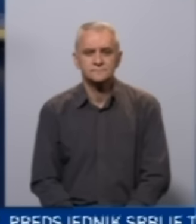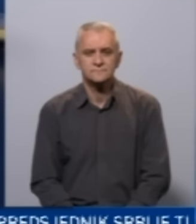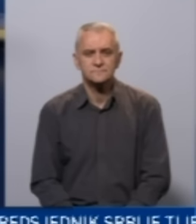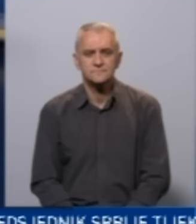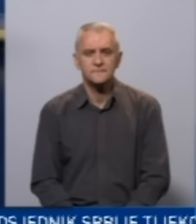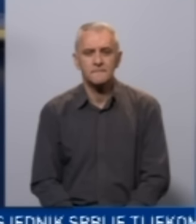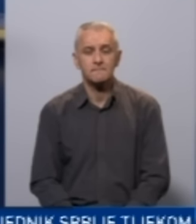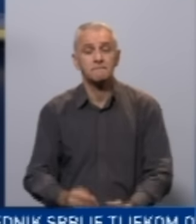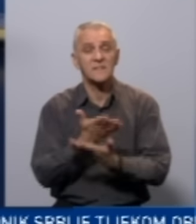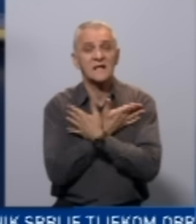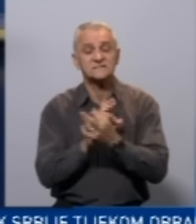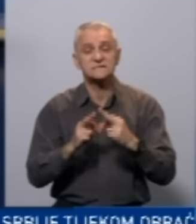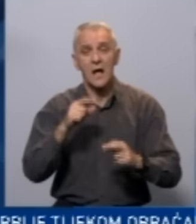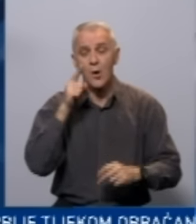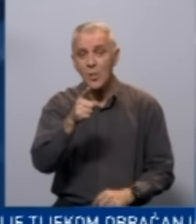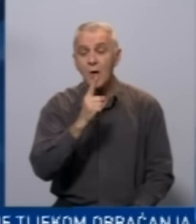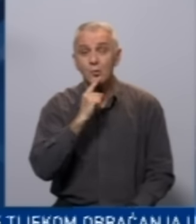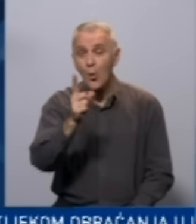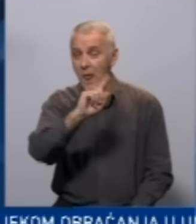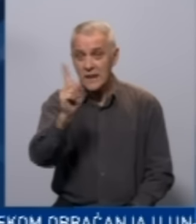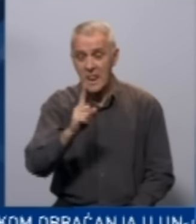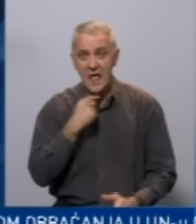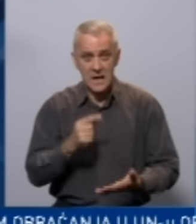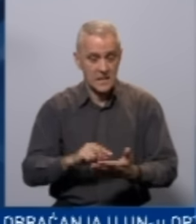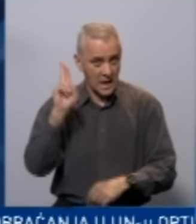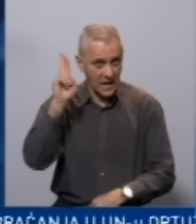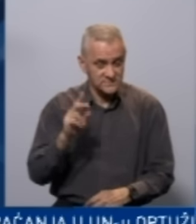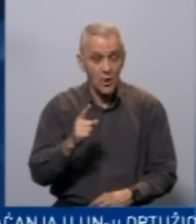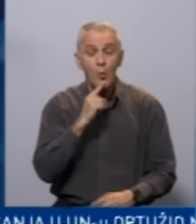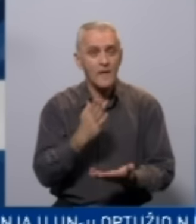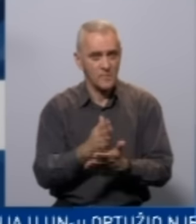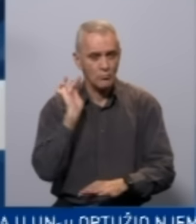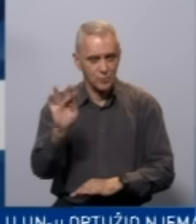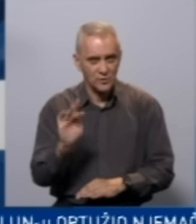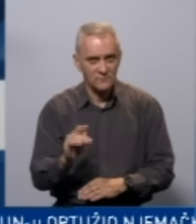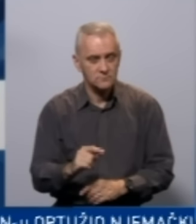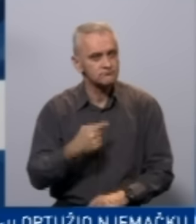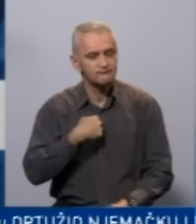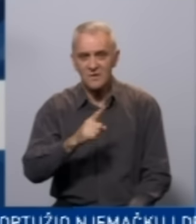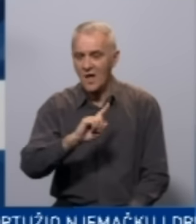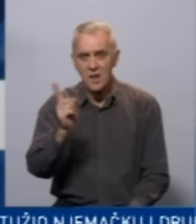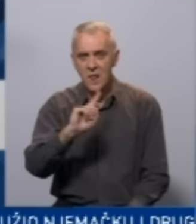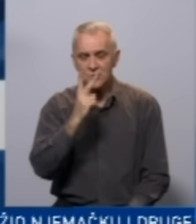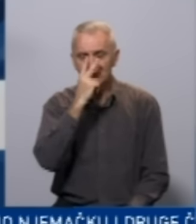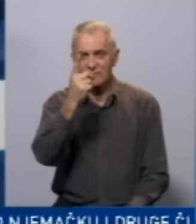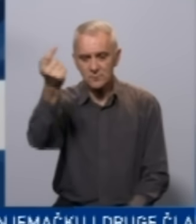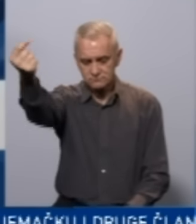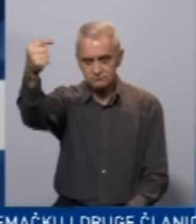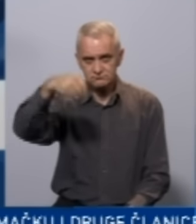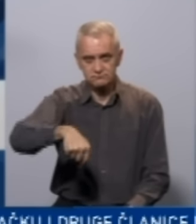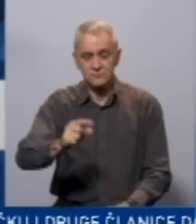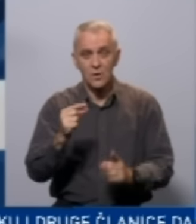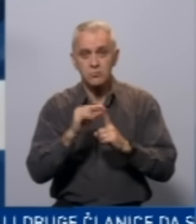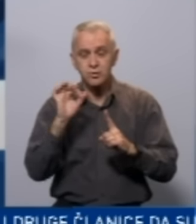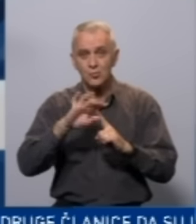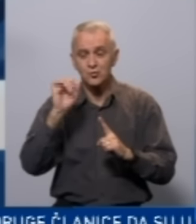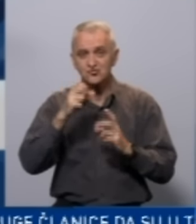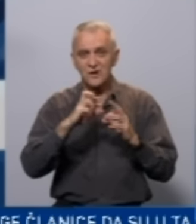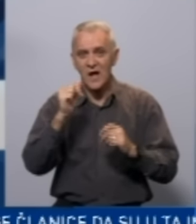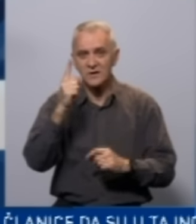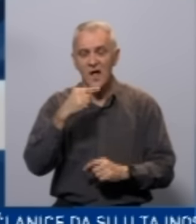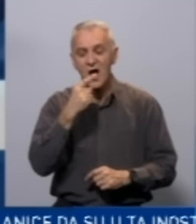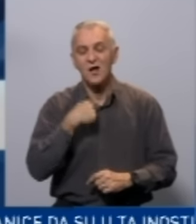Za one koji nisu glasali i koji su bili protiv, neću da ih vidim u potičarima da nam dođu i da kažu